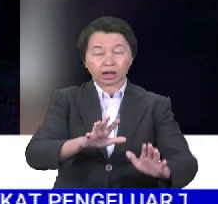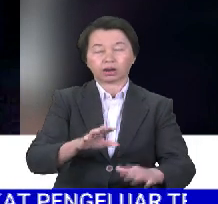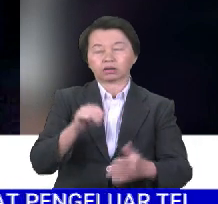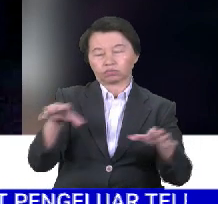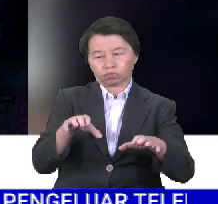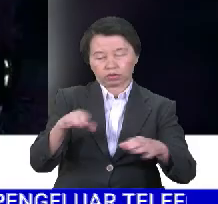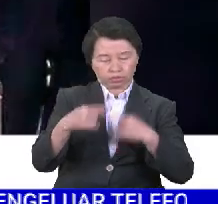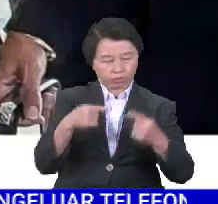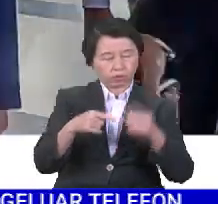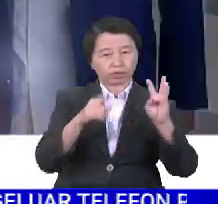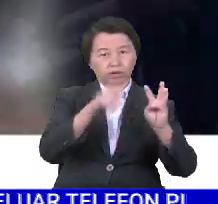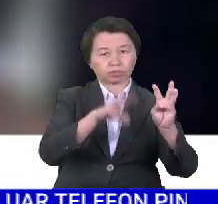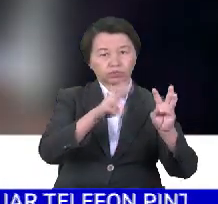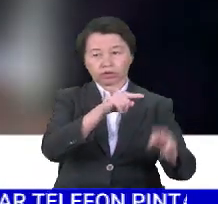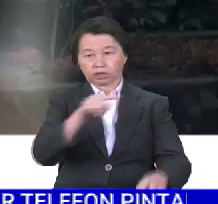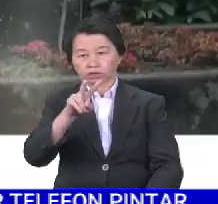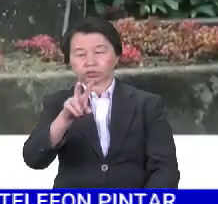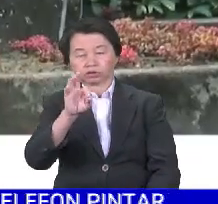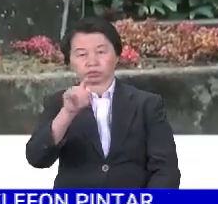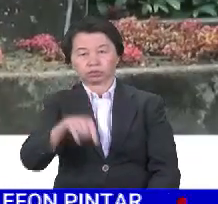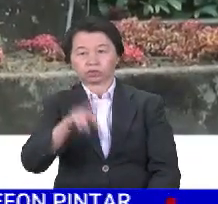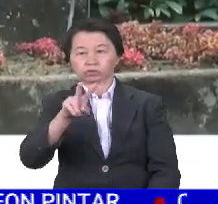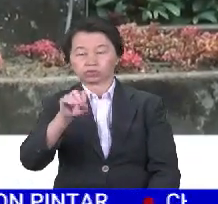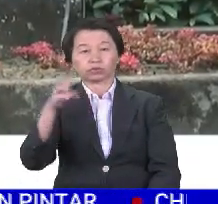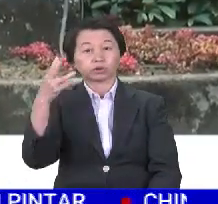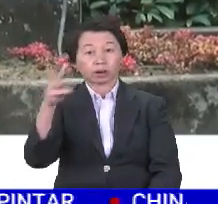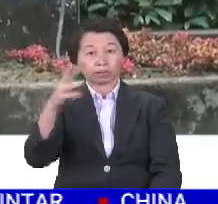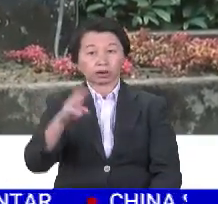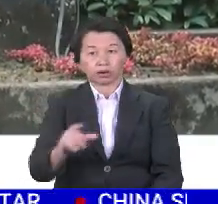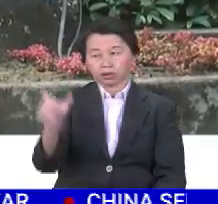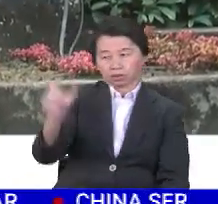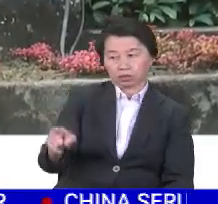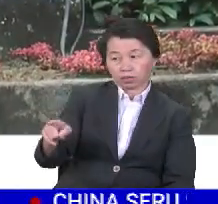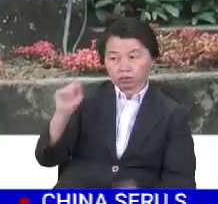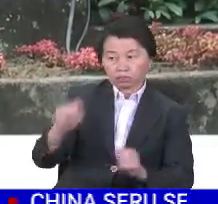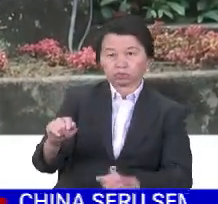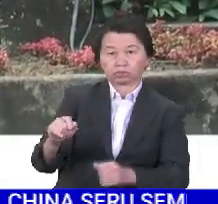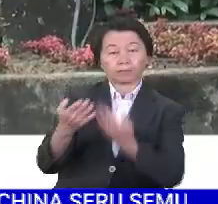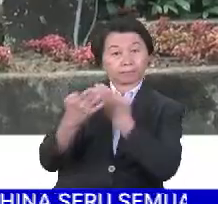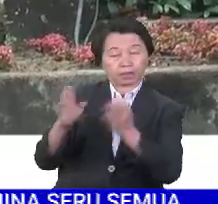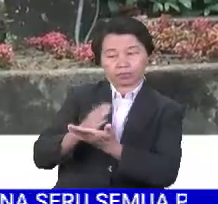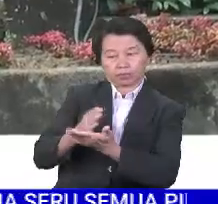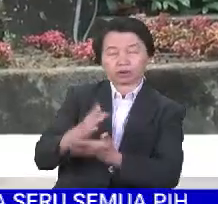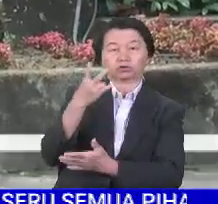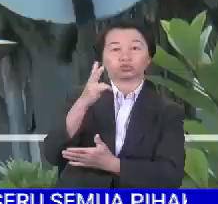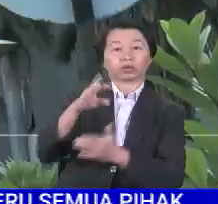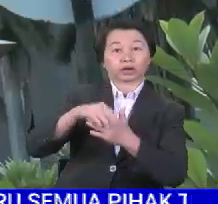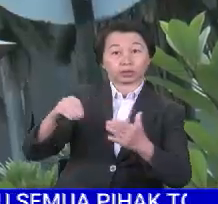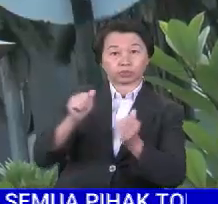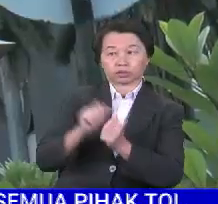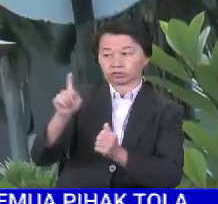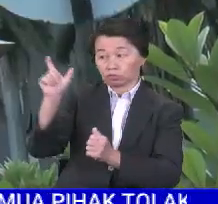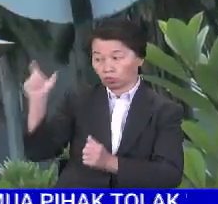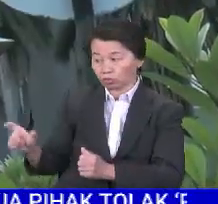antara 6 Jun hingga 29 November 2016. Tertuduh dibenar ikat jamin RM17,000 bersama